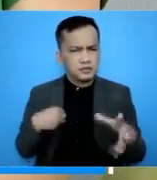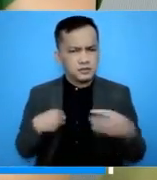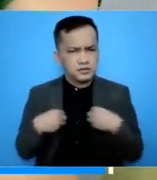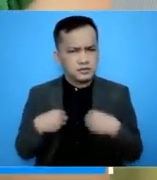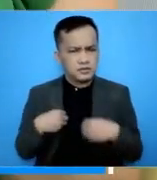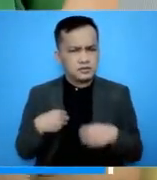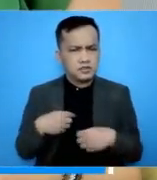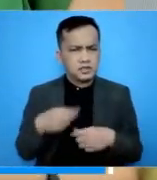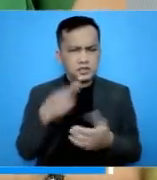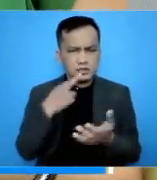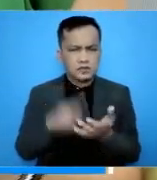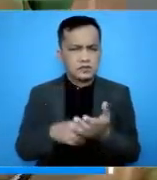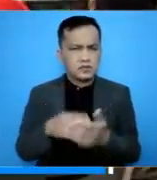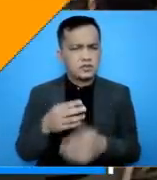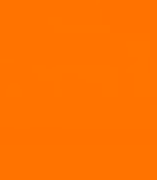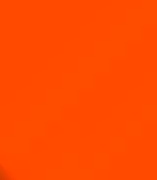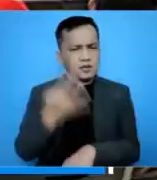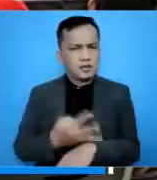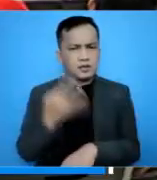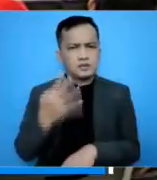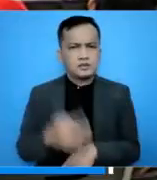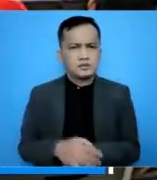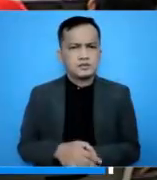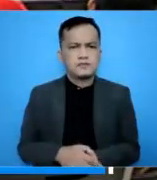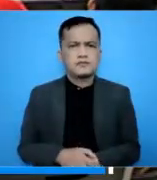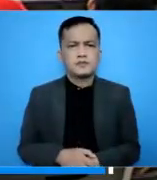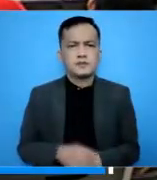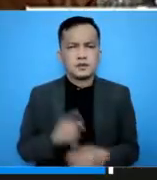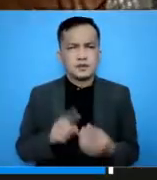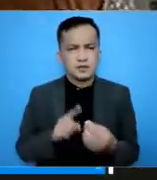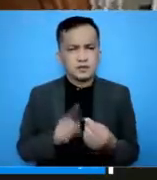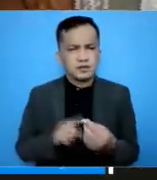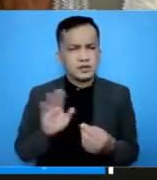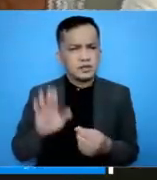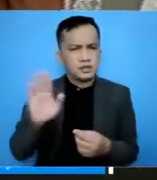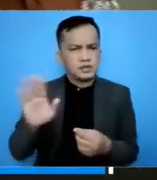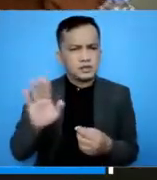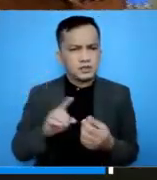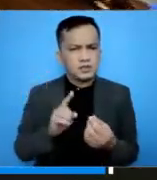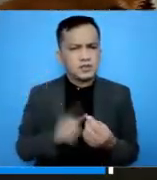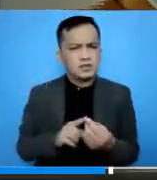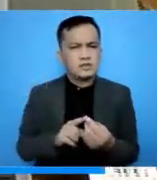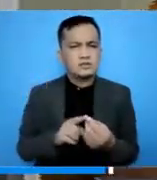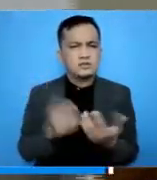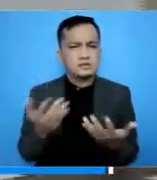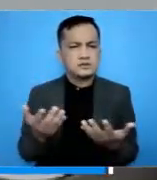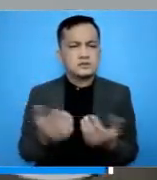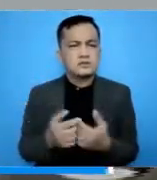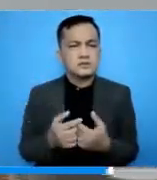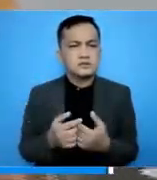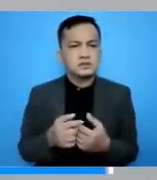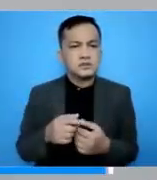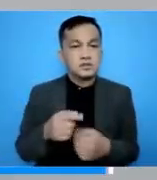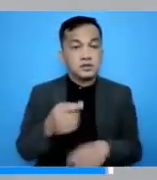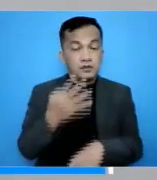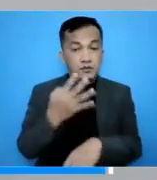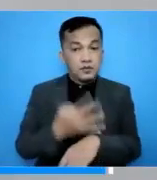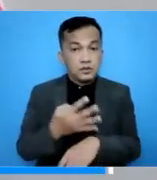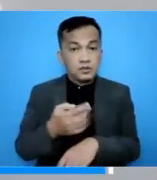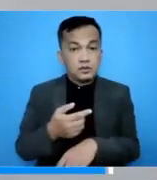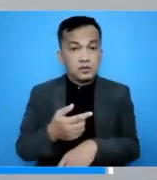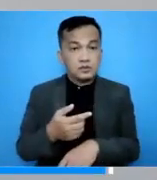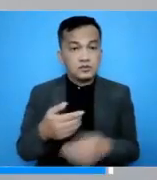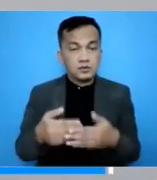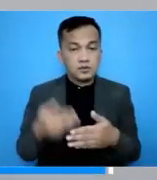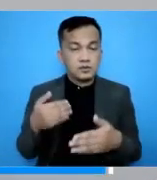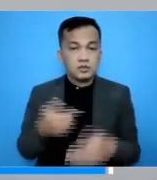vaccine. Lunes nang aminin ng kongresista na naturukan siya ng China-made vaccine nitong Desyembre bago siya mabakunahan just